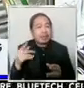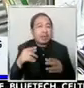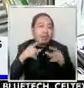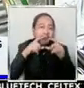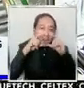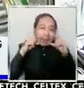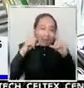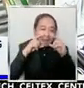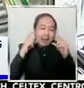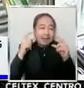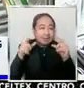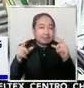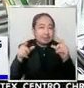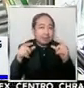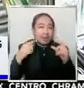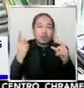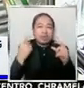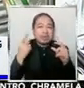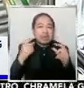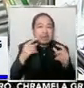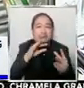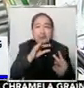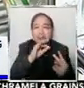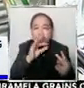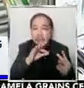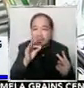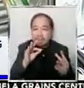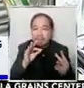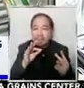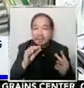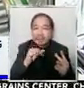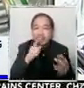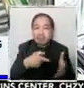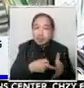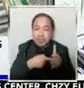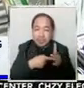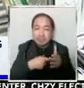humina na talaga. So ngayon, nangangamba na nga kami kasi dahil nga